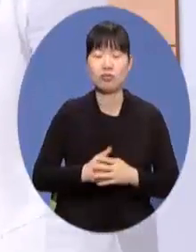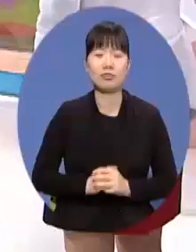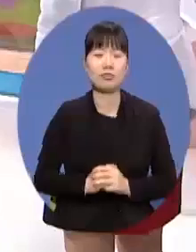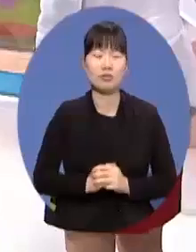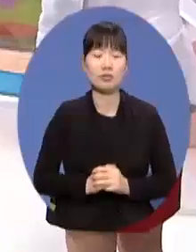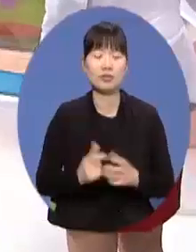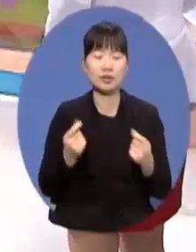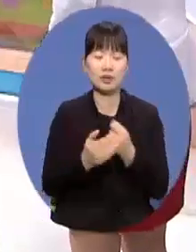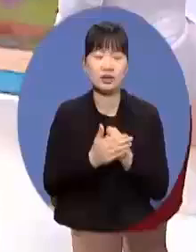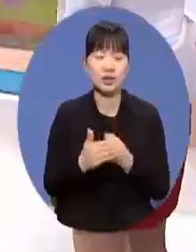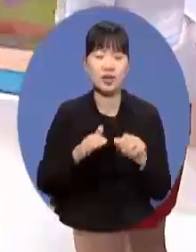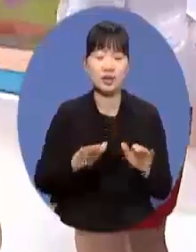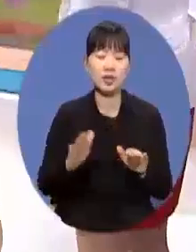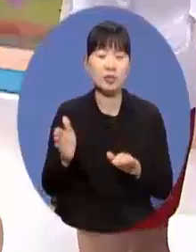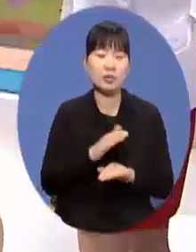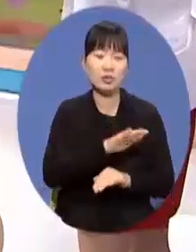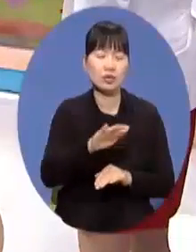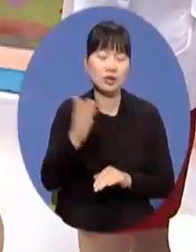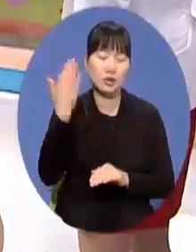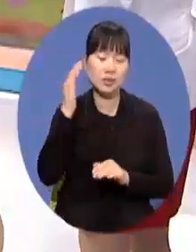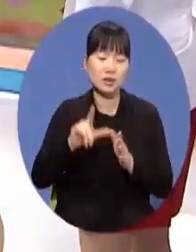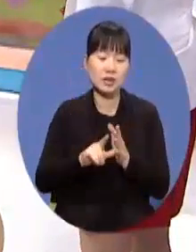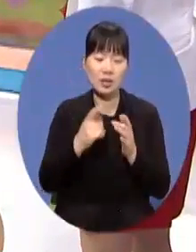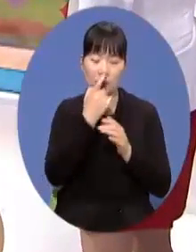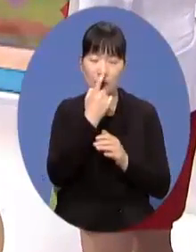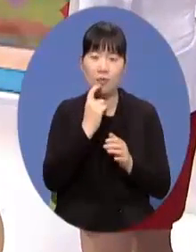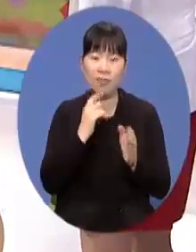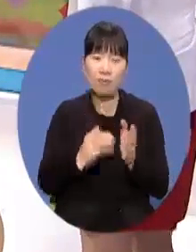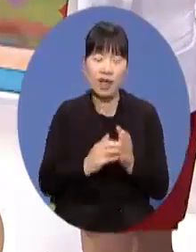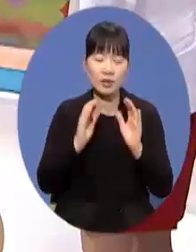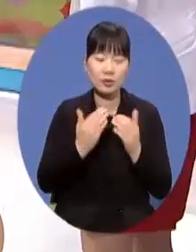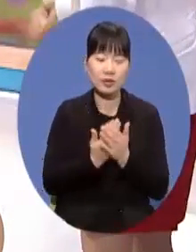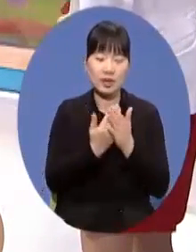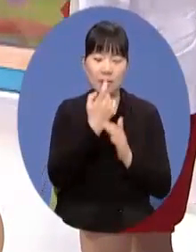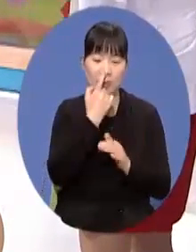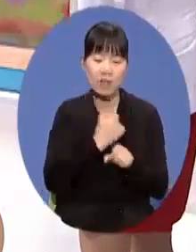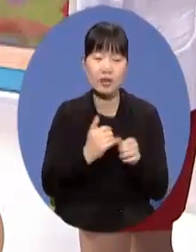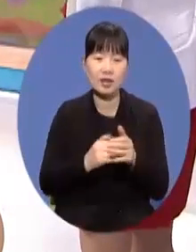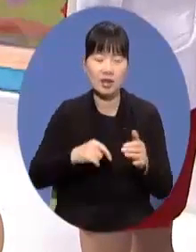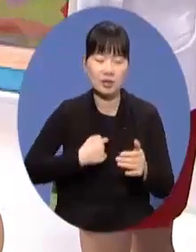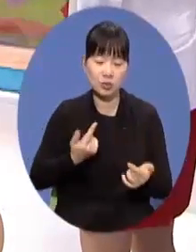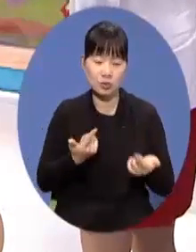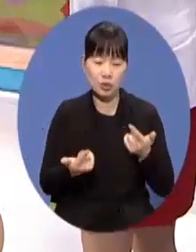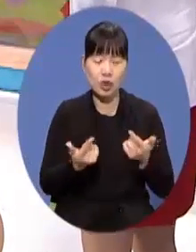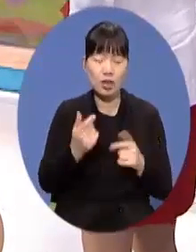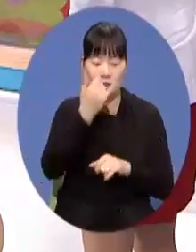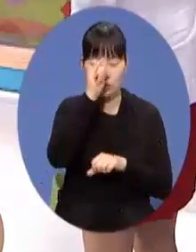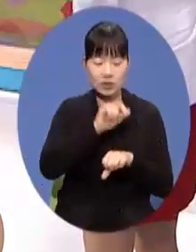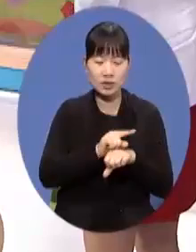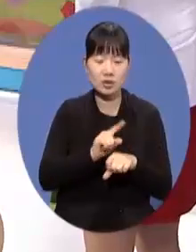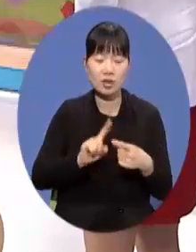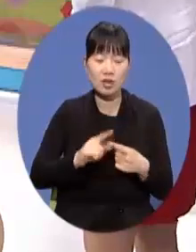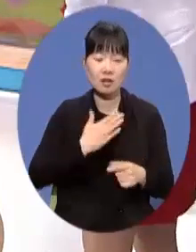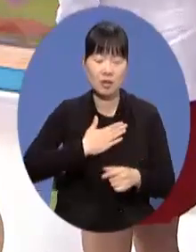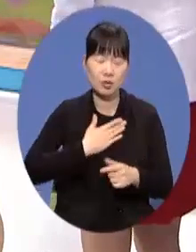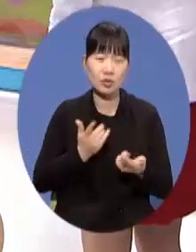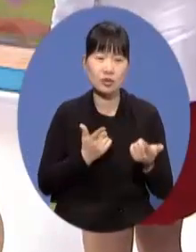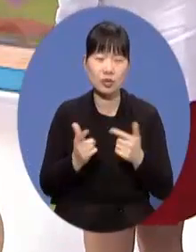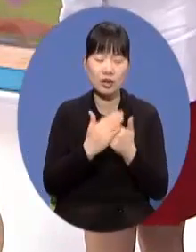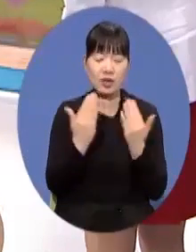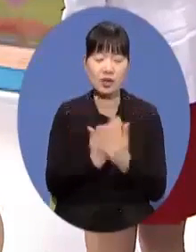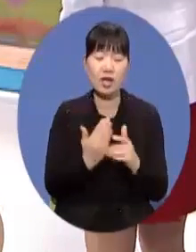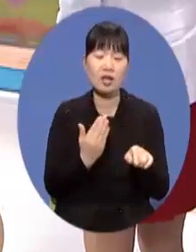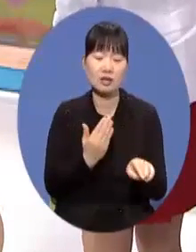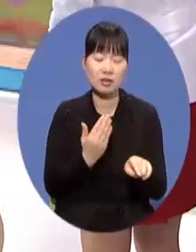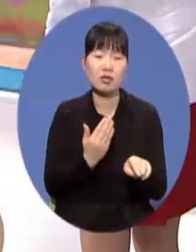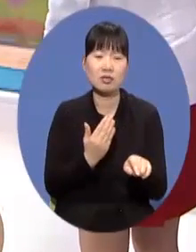예, 그래서 여기서부터 우리 저번 시간에 공부했던 거 여태까지 아동발달을 공부했던 자기조절, 도덕성, 정서조절 다